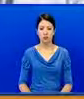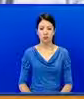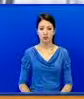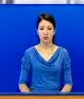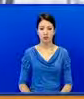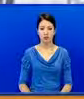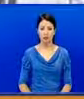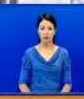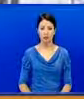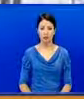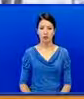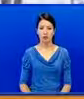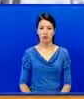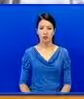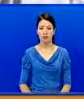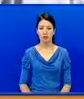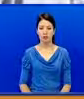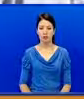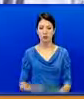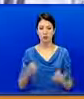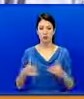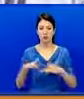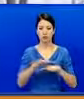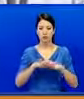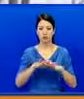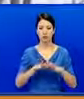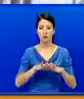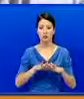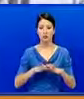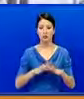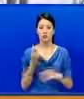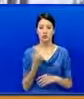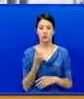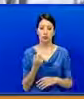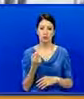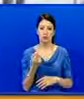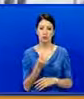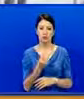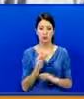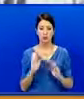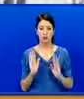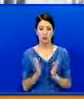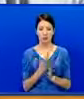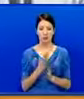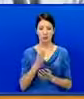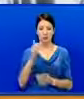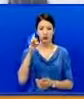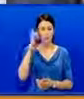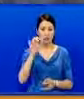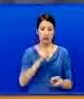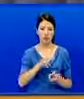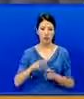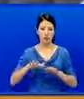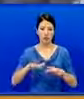шығады. Біраз уақ мал бар. Бізде сол жайылымшар қиналып тұр. Уақытында енді жер кетіп